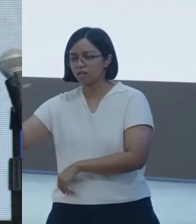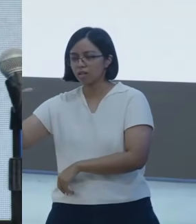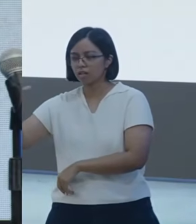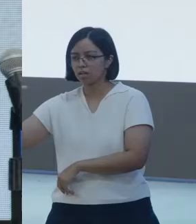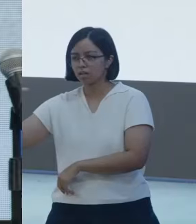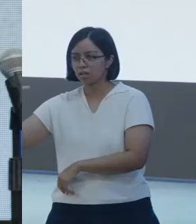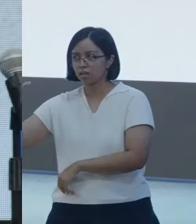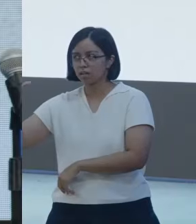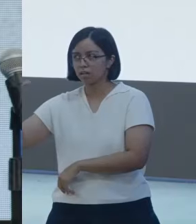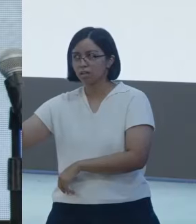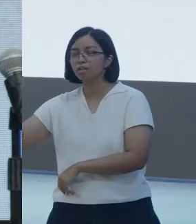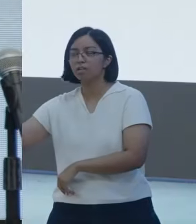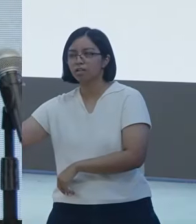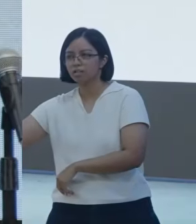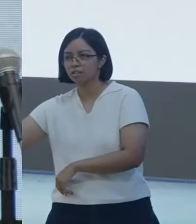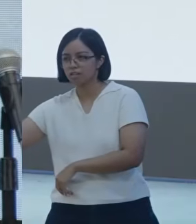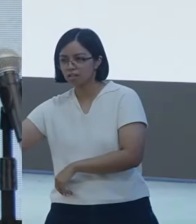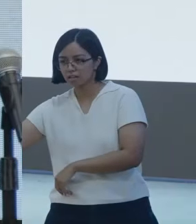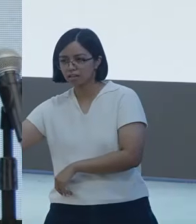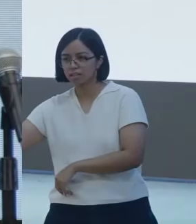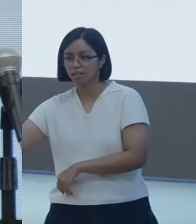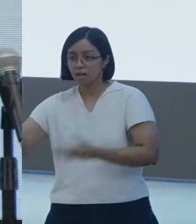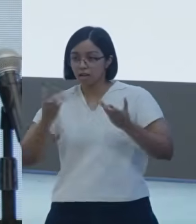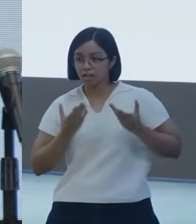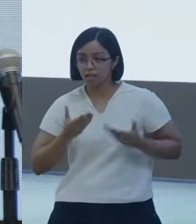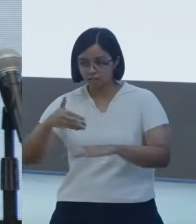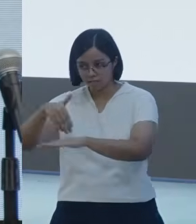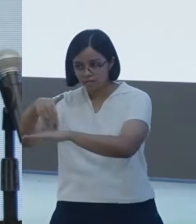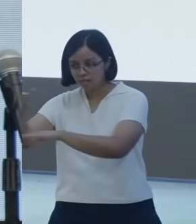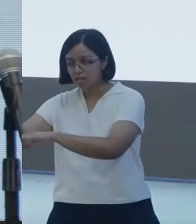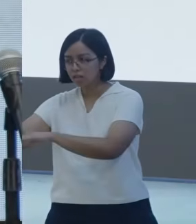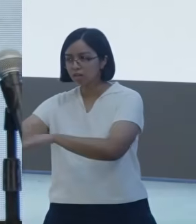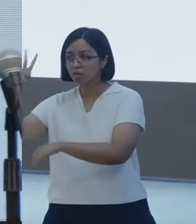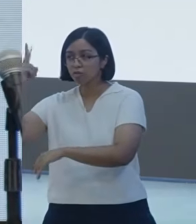pinadala sa dalawang tao, dalawang pastor na